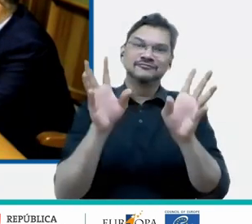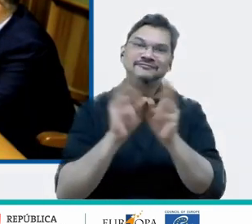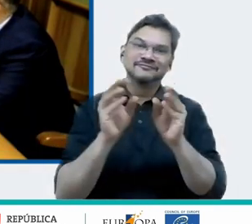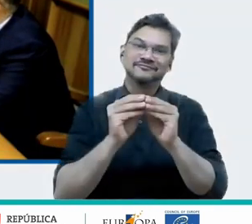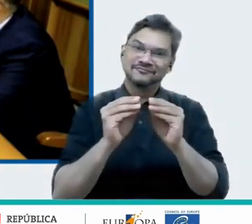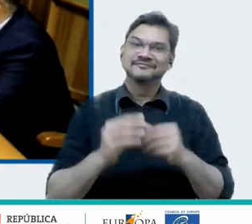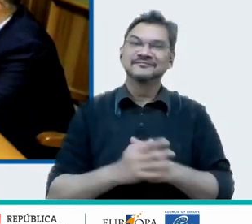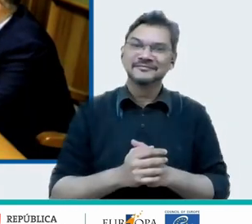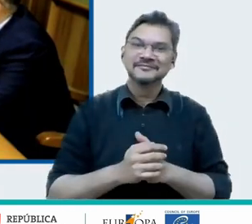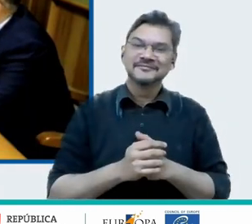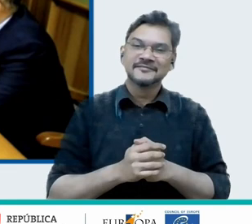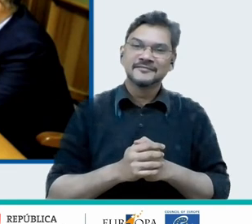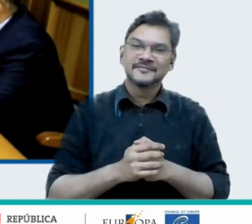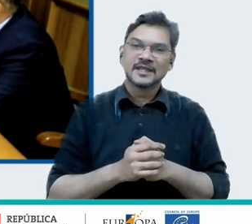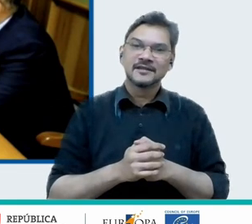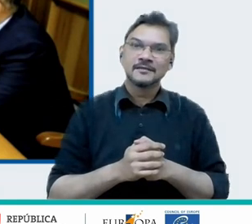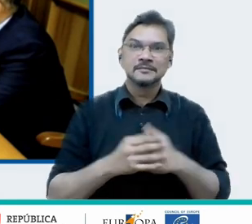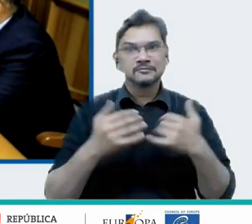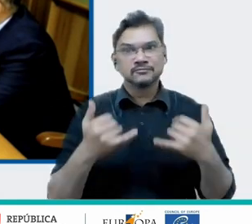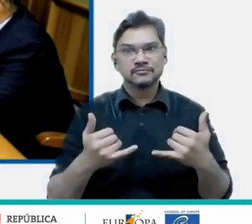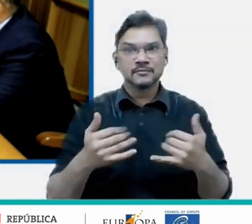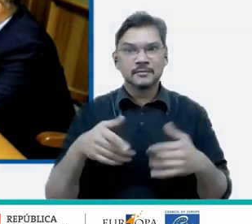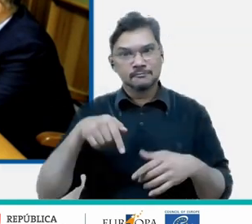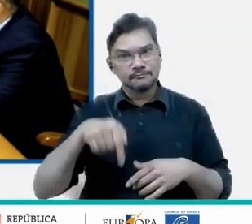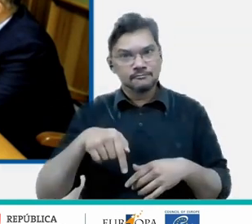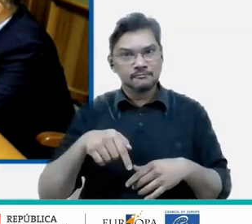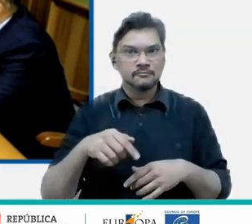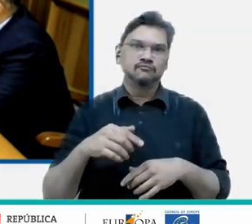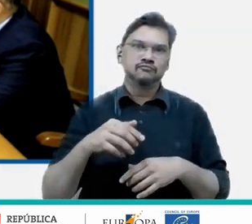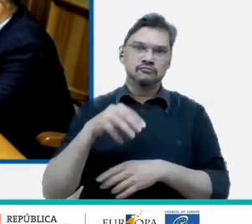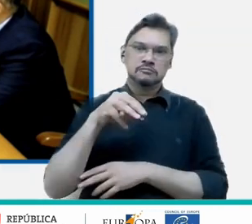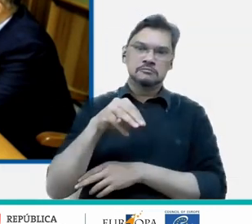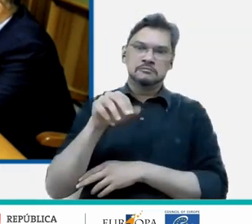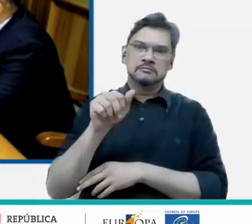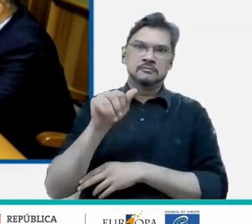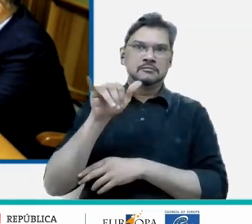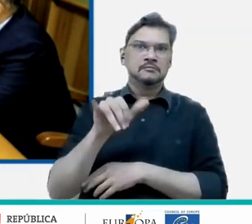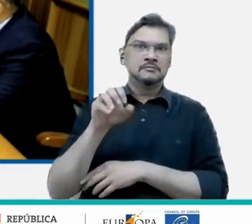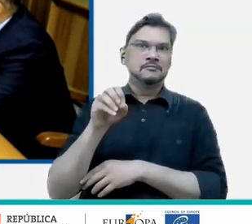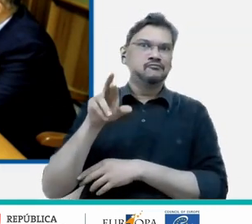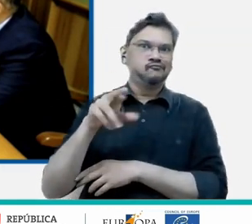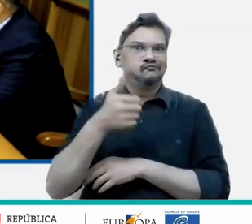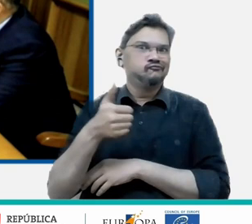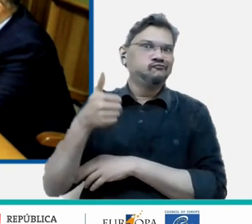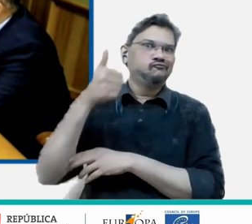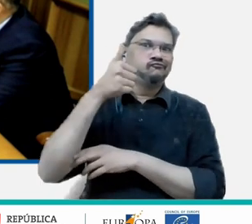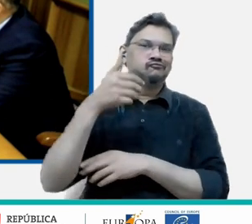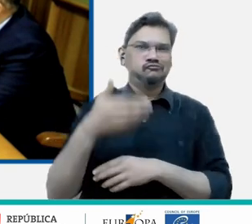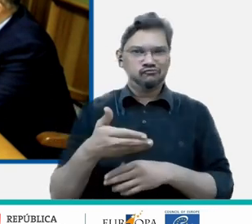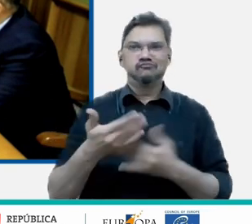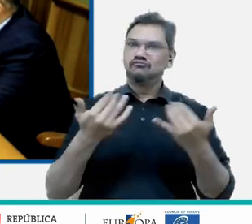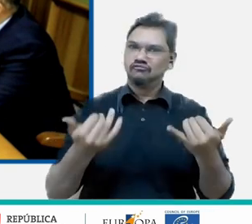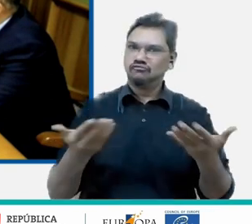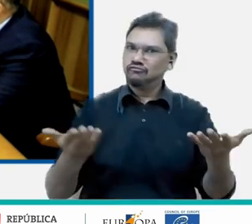приветствовать всех от имени исполнительного органа государственной власти город Душанбе и передать наилучшие